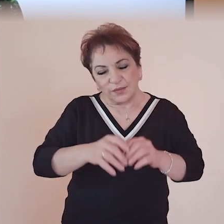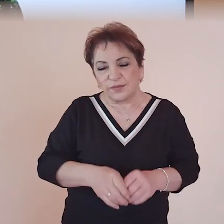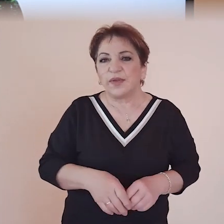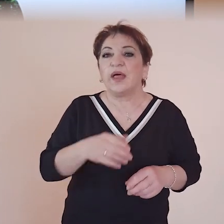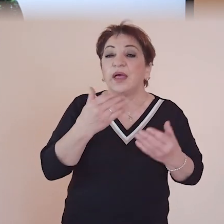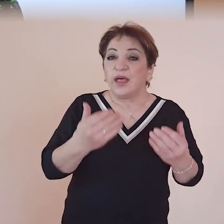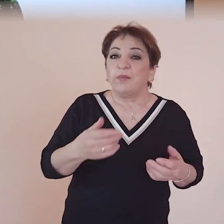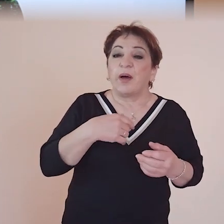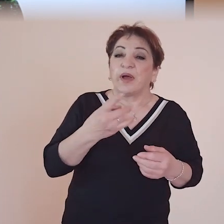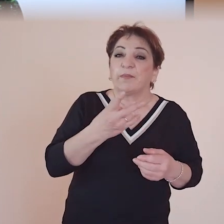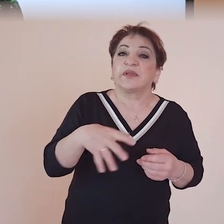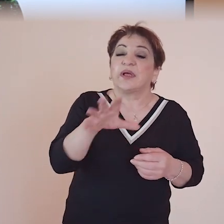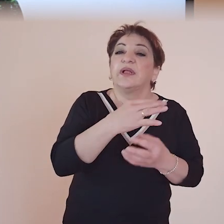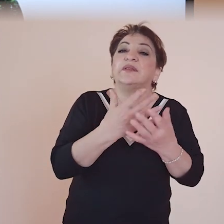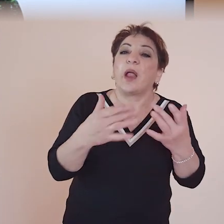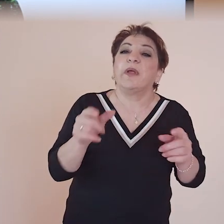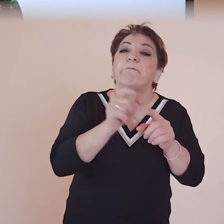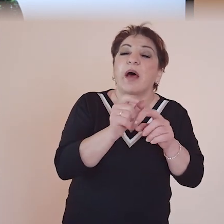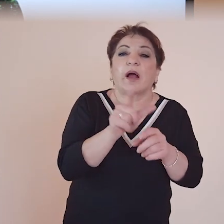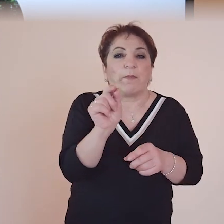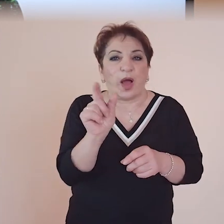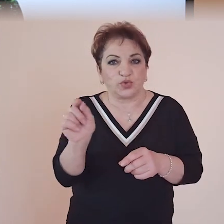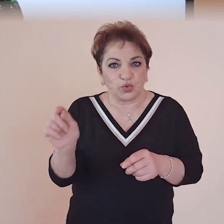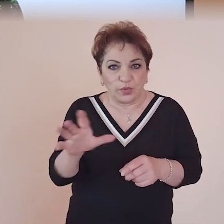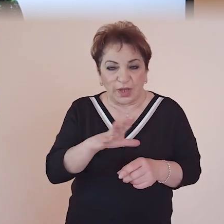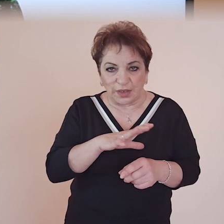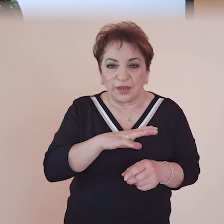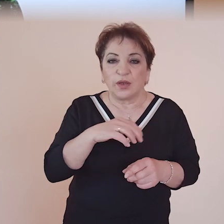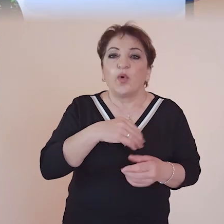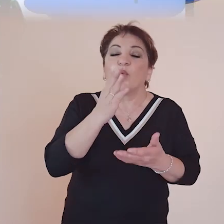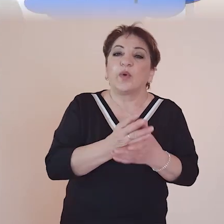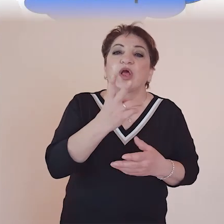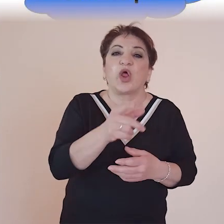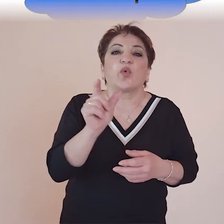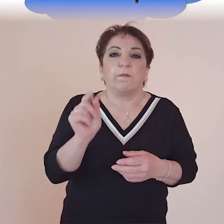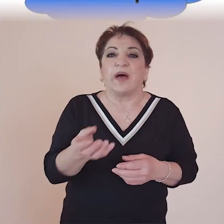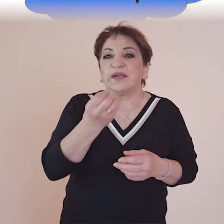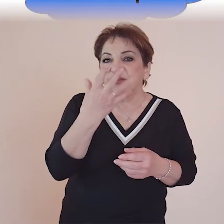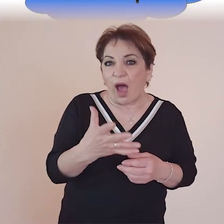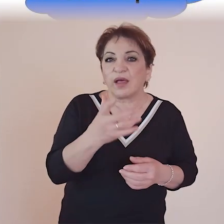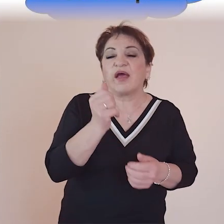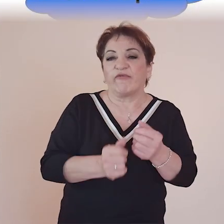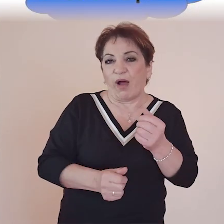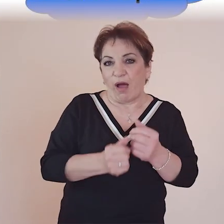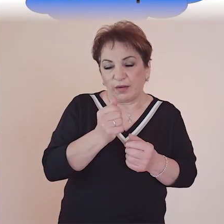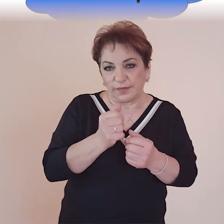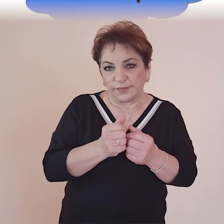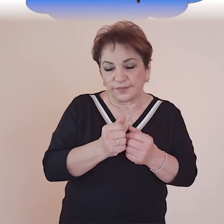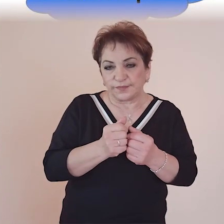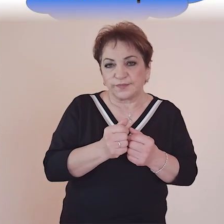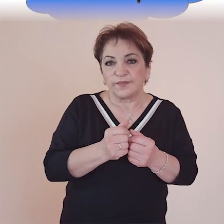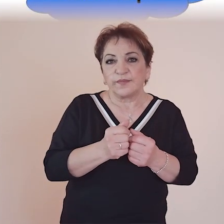եկեք հիմա կազմենք բարակապակցություններ, ես ունեմ երկու բար, ծաղիկ և կար։